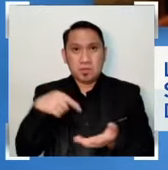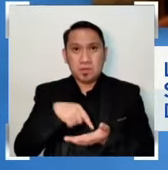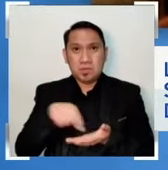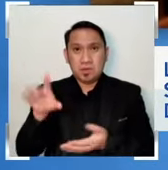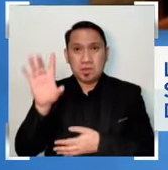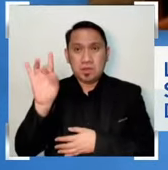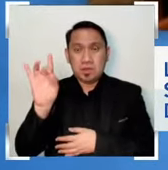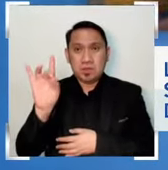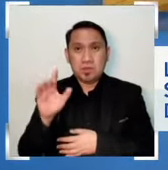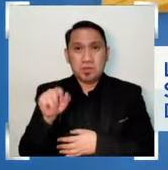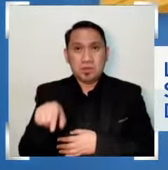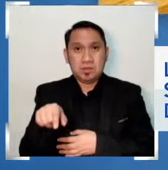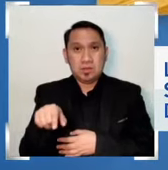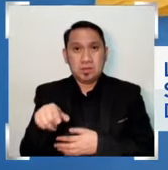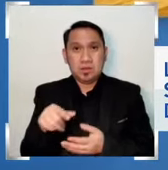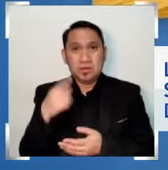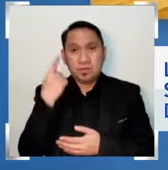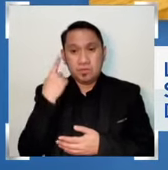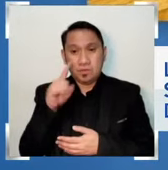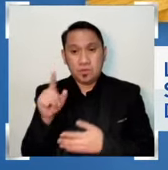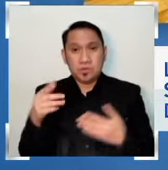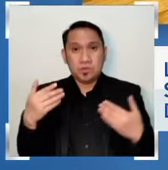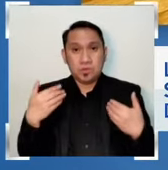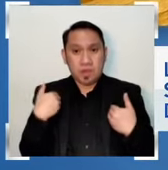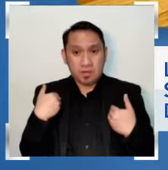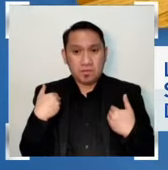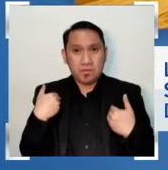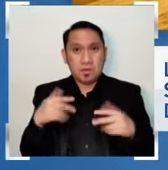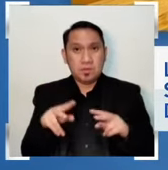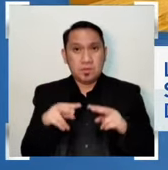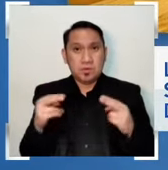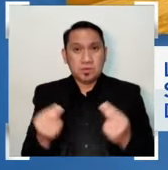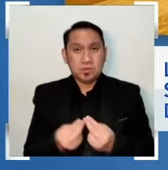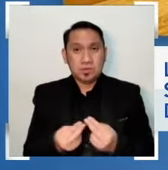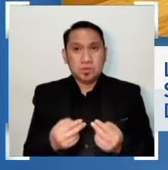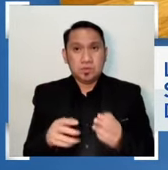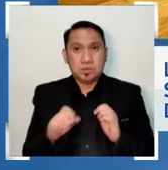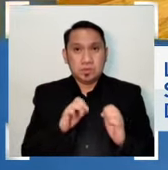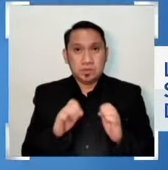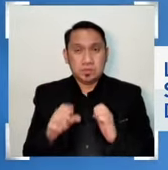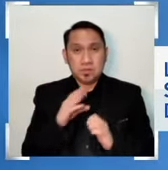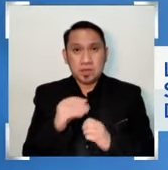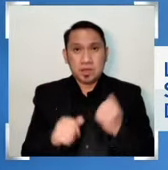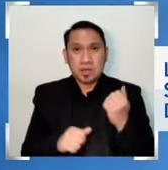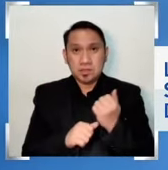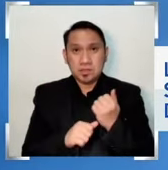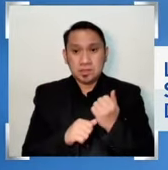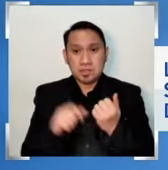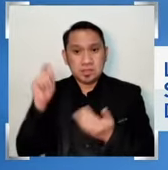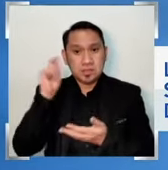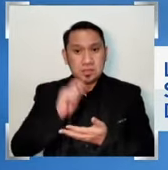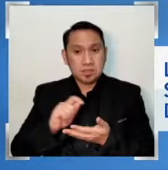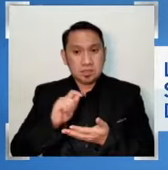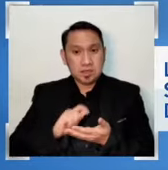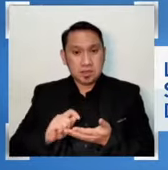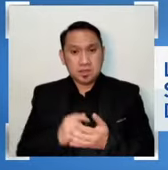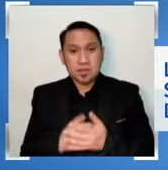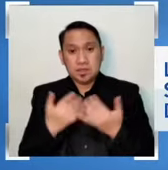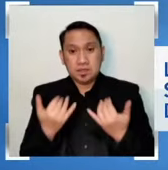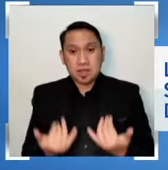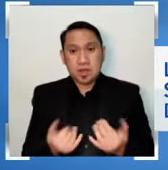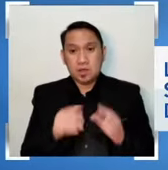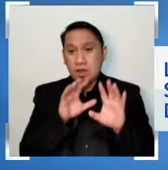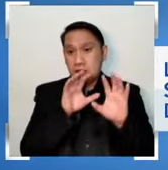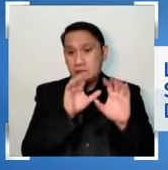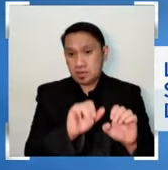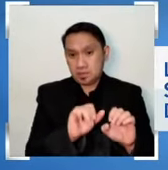malaking halaga para makakuha ng posisyon gaya ng Ambassador at Assistant Secretary. Ngayon, arestado na ang